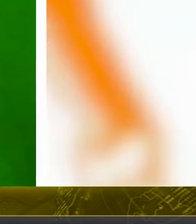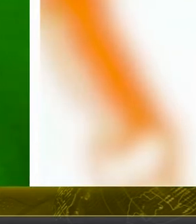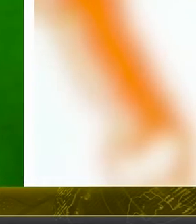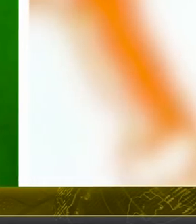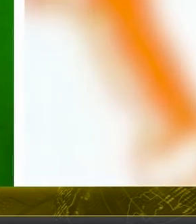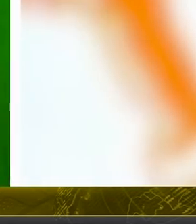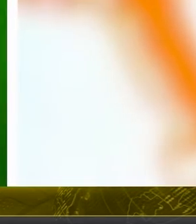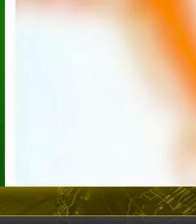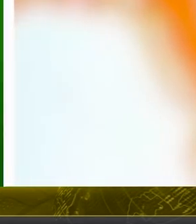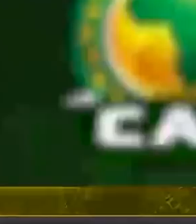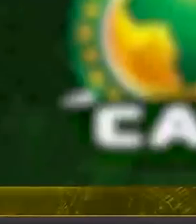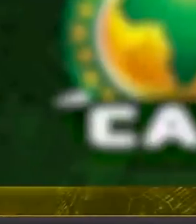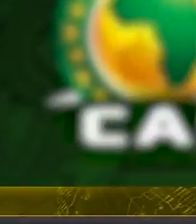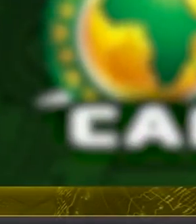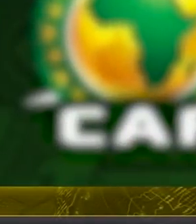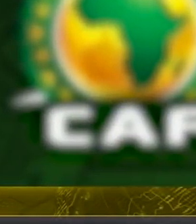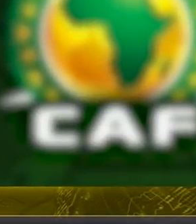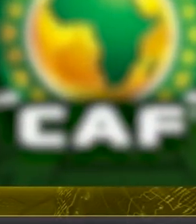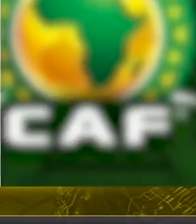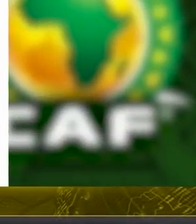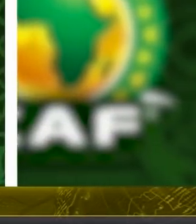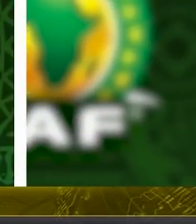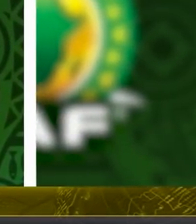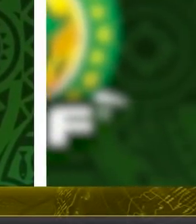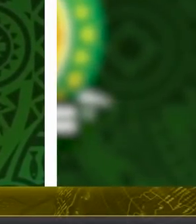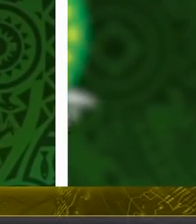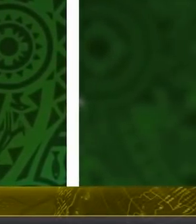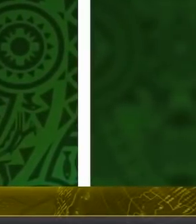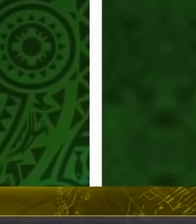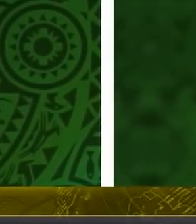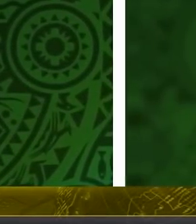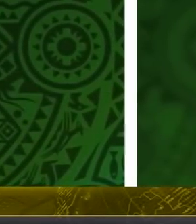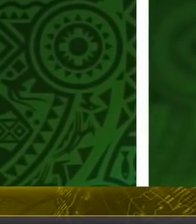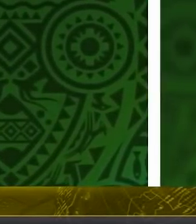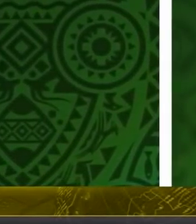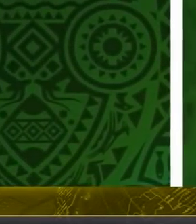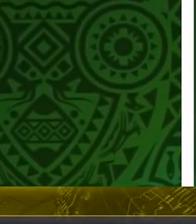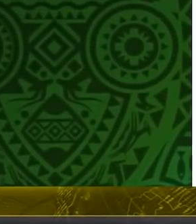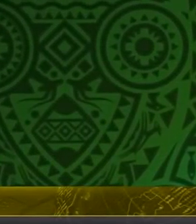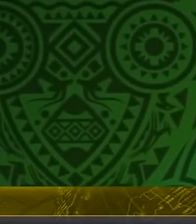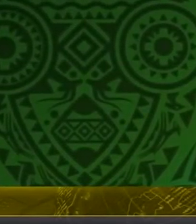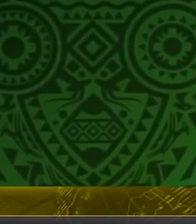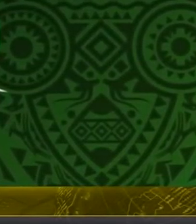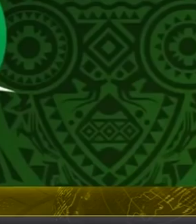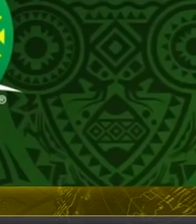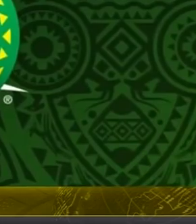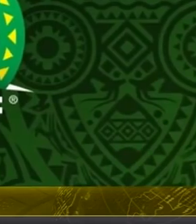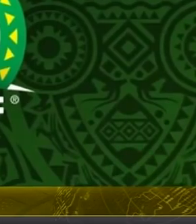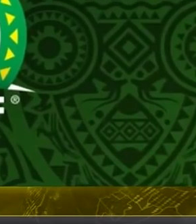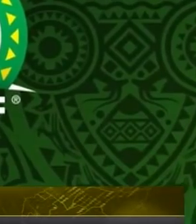دما نیوسانه نابوسانه نوزح کاب کاف تو سخ جزکو هبن حتی قریب انلوام.